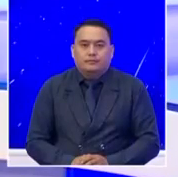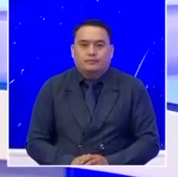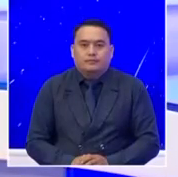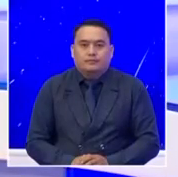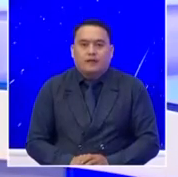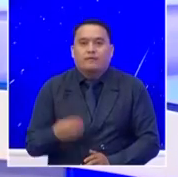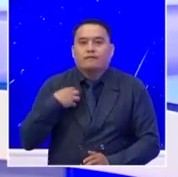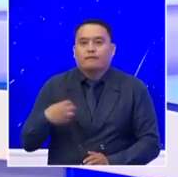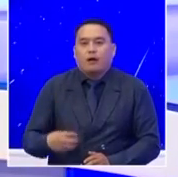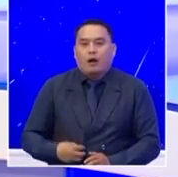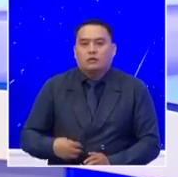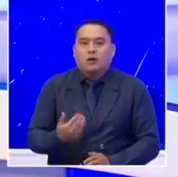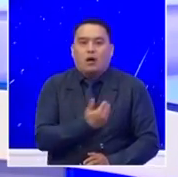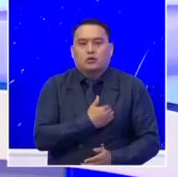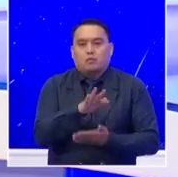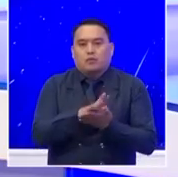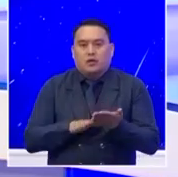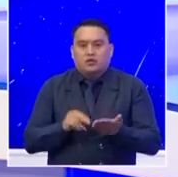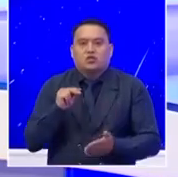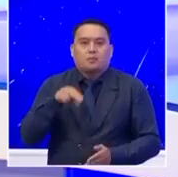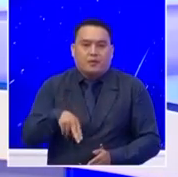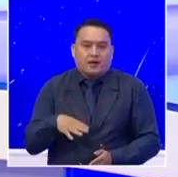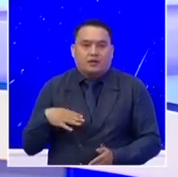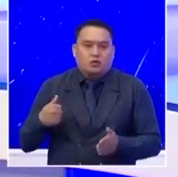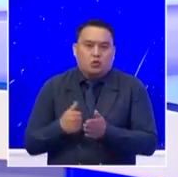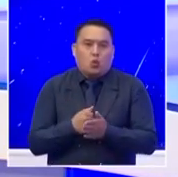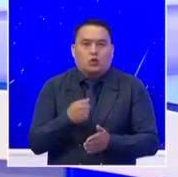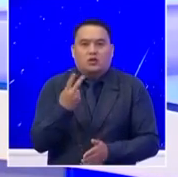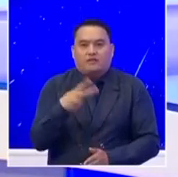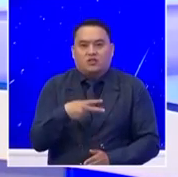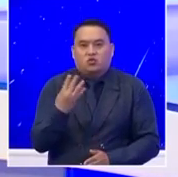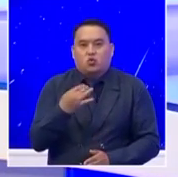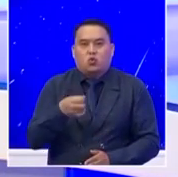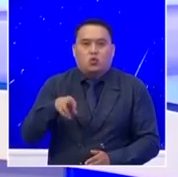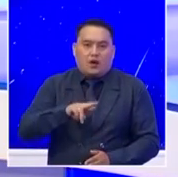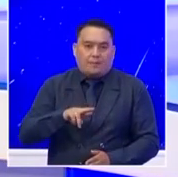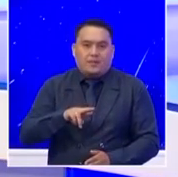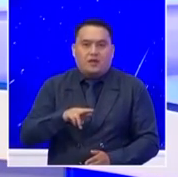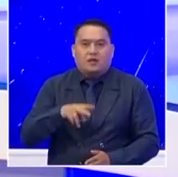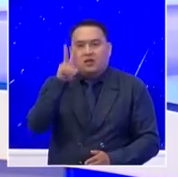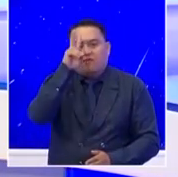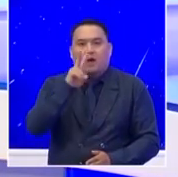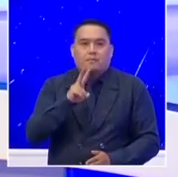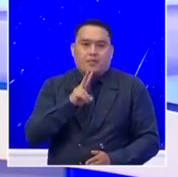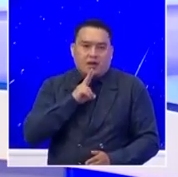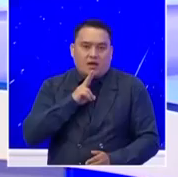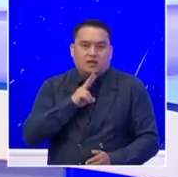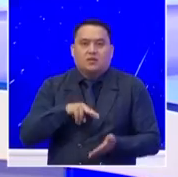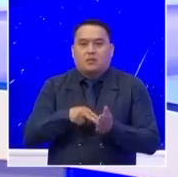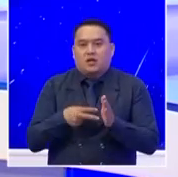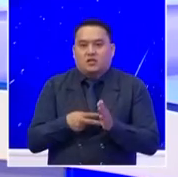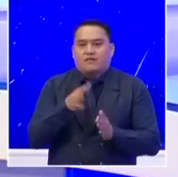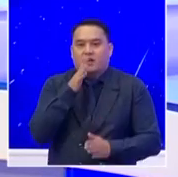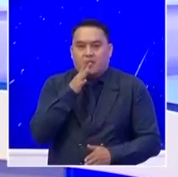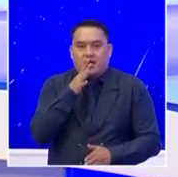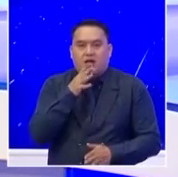Власти Франции хотят продлить режим чрезвычайной санитарной ситуации до 24 июля, то есть еще на 2 месяца от ранее запланированного